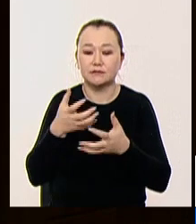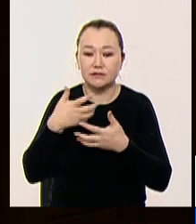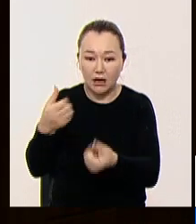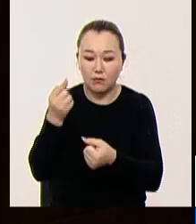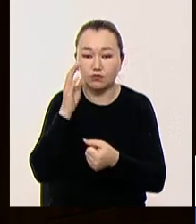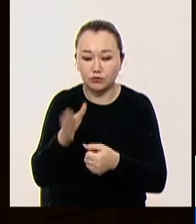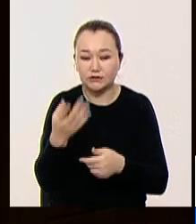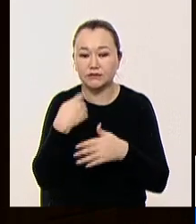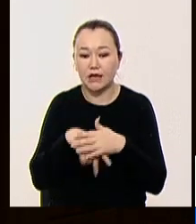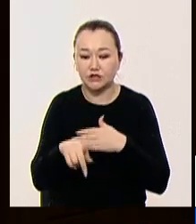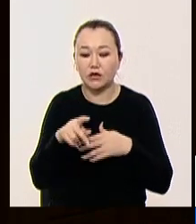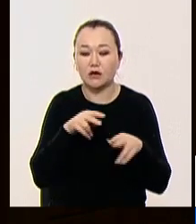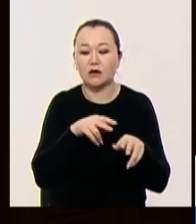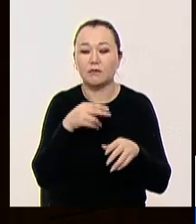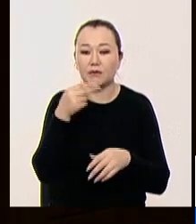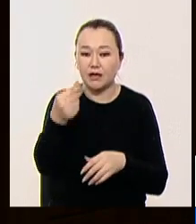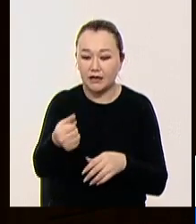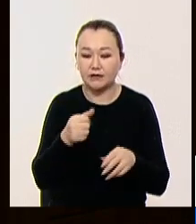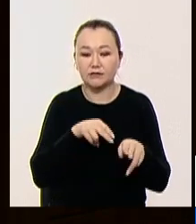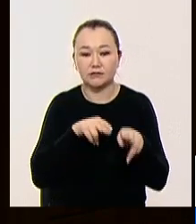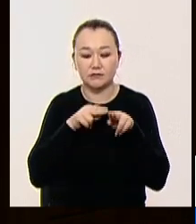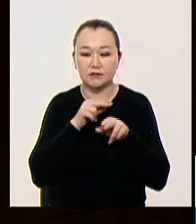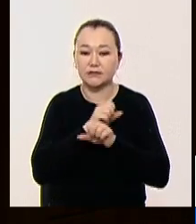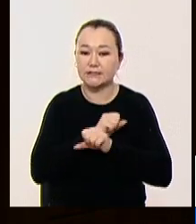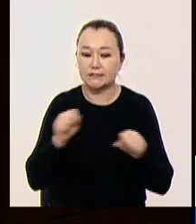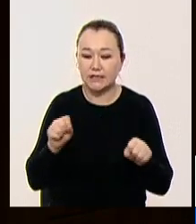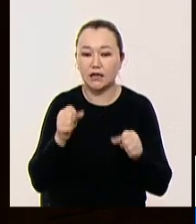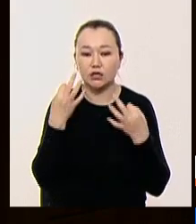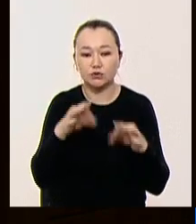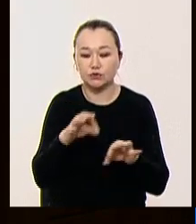қабылдайтын болса, онда ақылы түрде киікті атуға болмайды, рұқсат берілмейді.